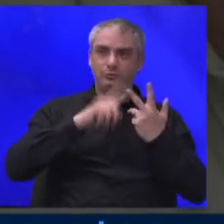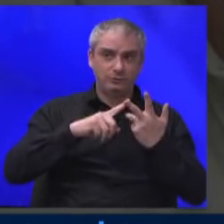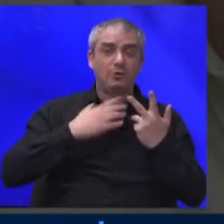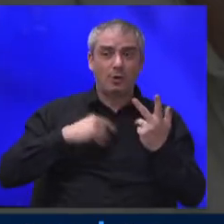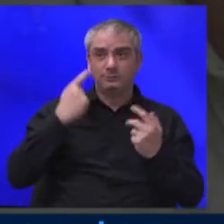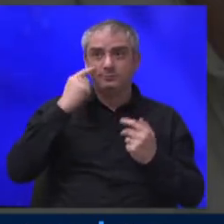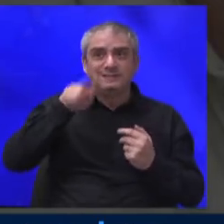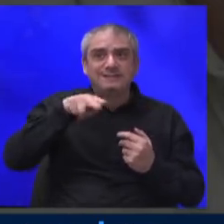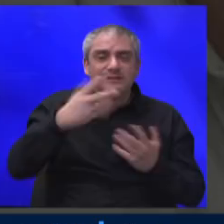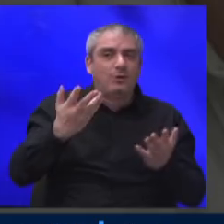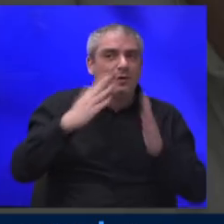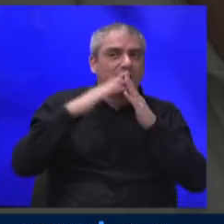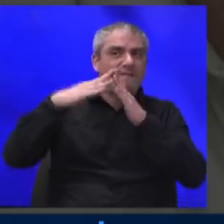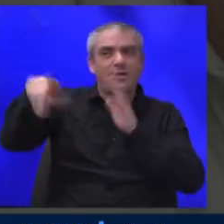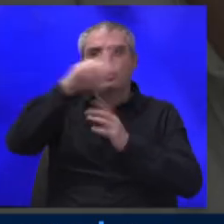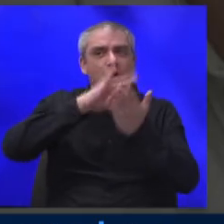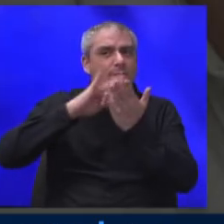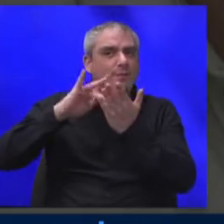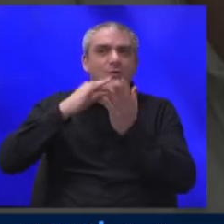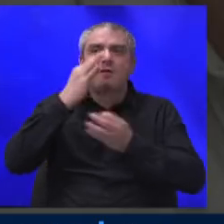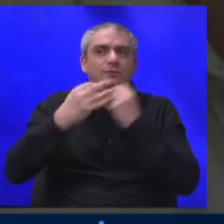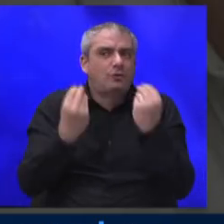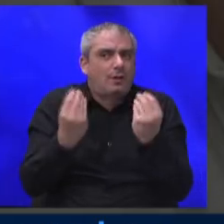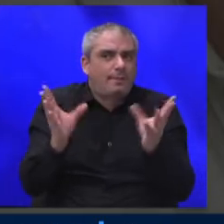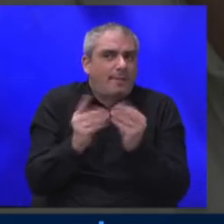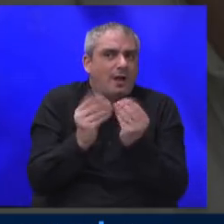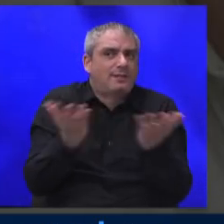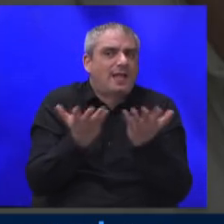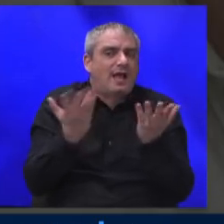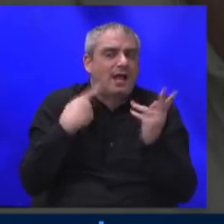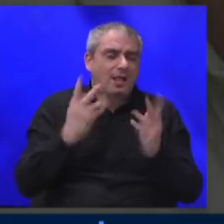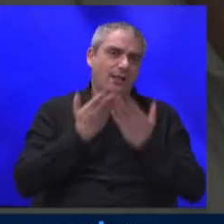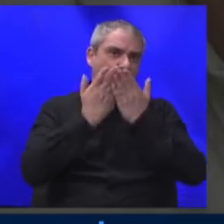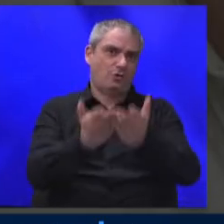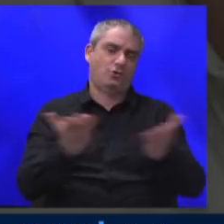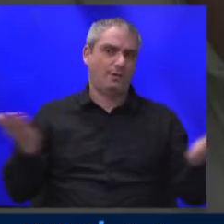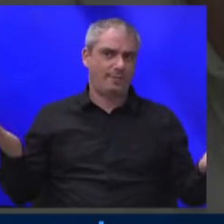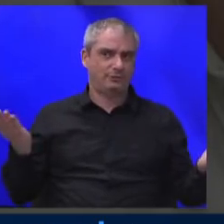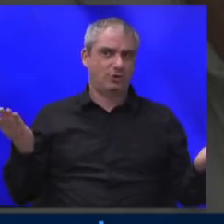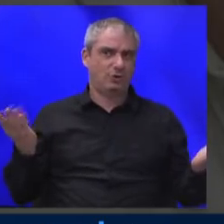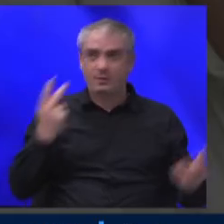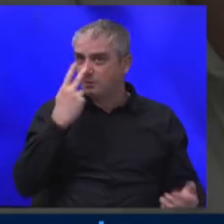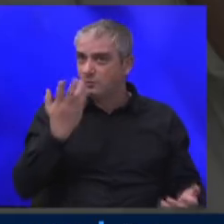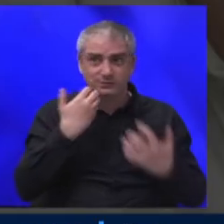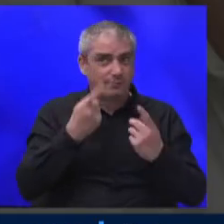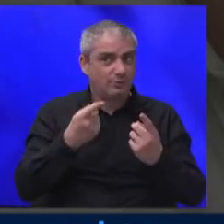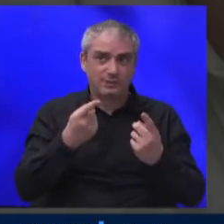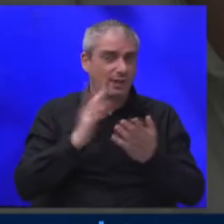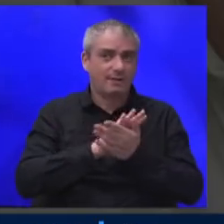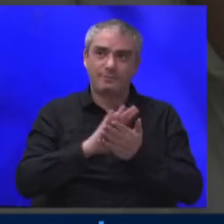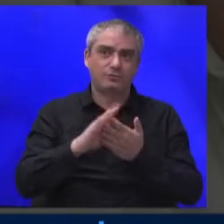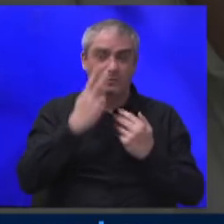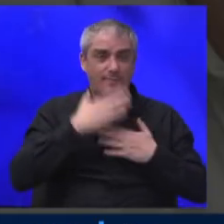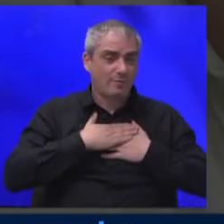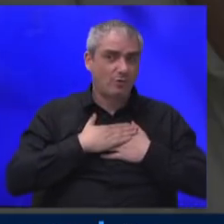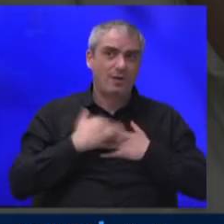שרוצים לעשות רגע סיור בחוות או בכל מיני מקומות ולשאול רגע ביחד איך אנחנו יכולים לעזור. תראו, הסיפור הכי פשוט מבחינתנו